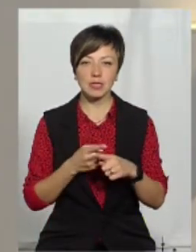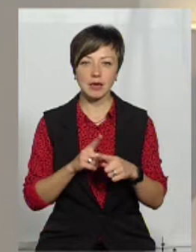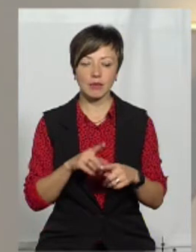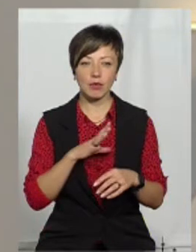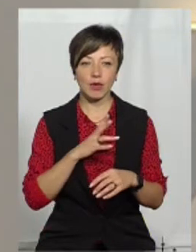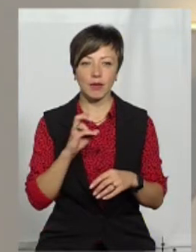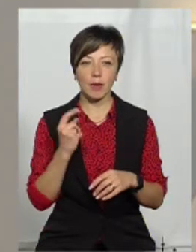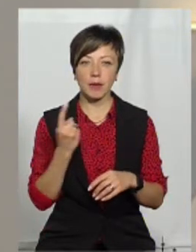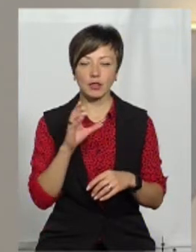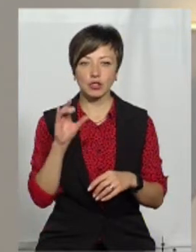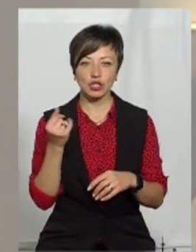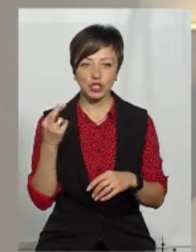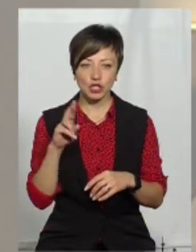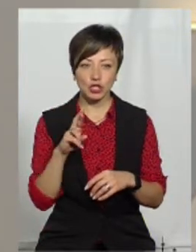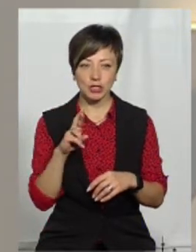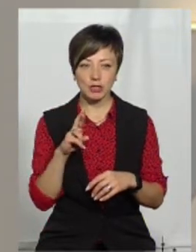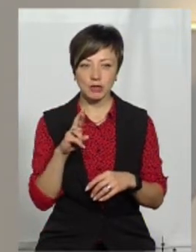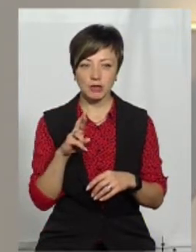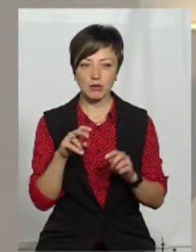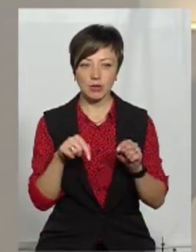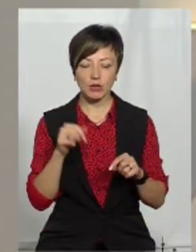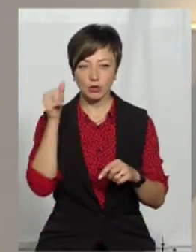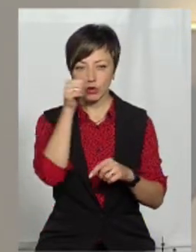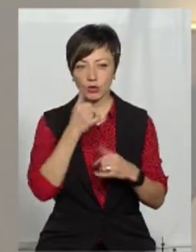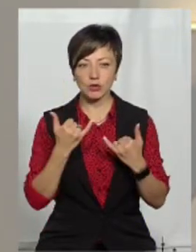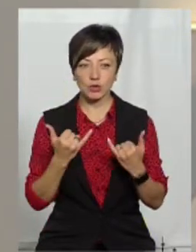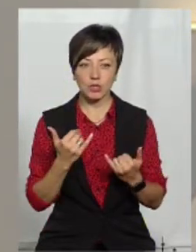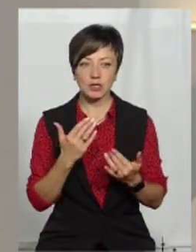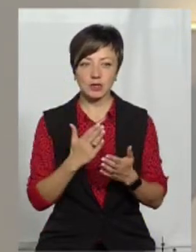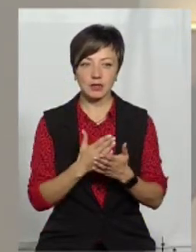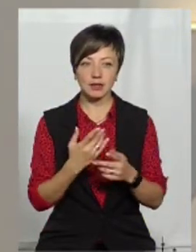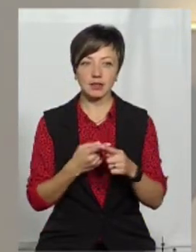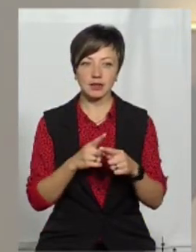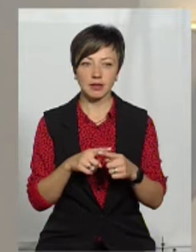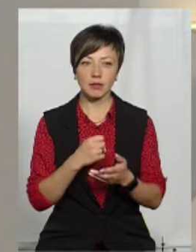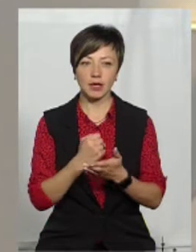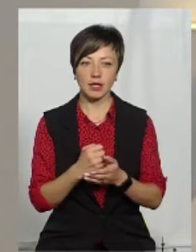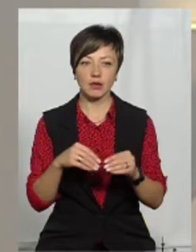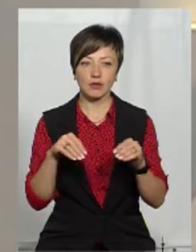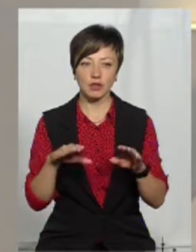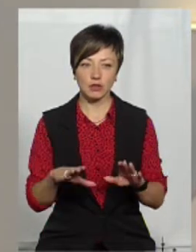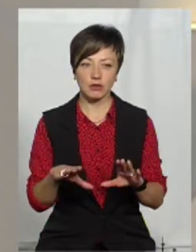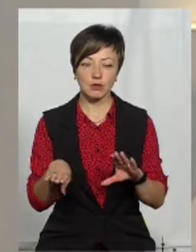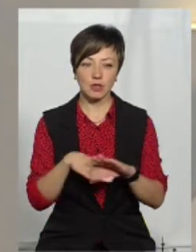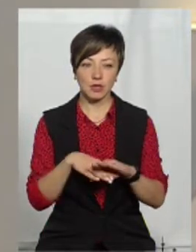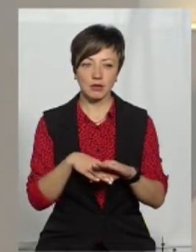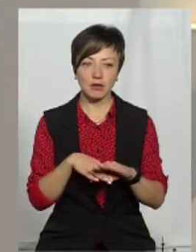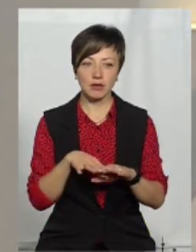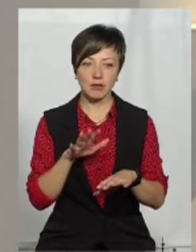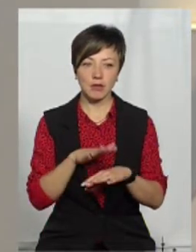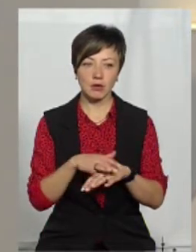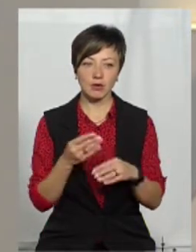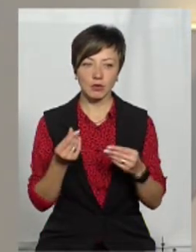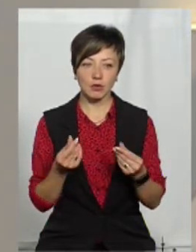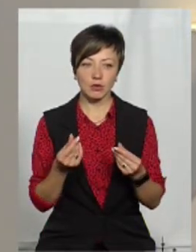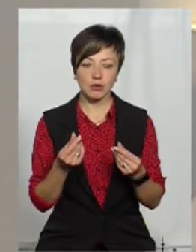на 1 січня минулого, поточного року. На сьогодні, відверто, я цього року прийняв рішення і поставив на депозит